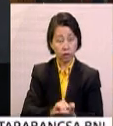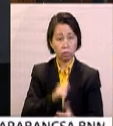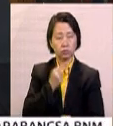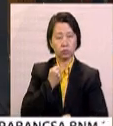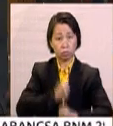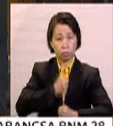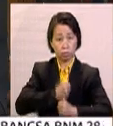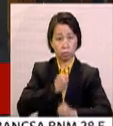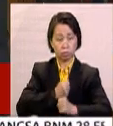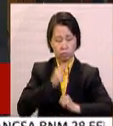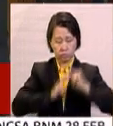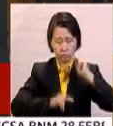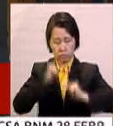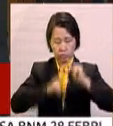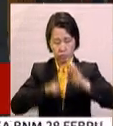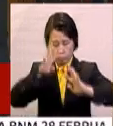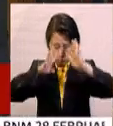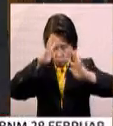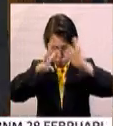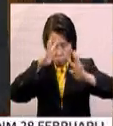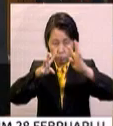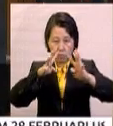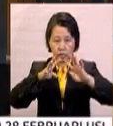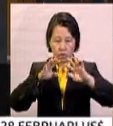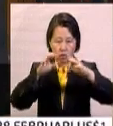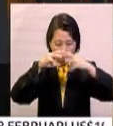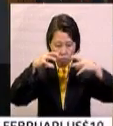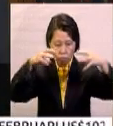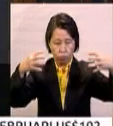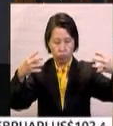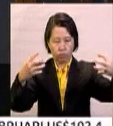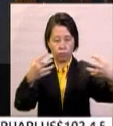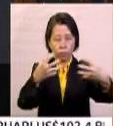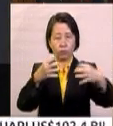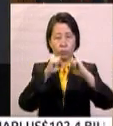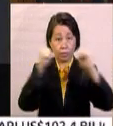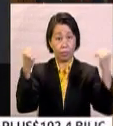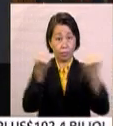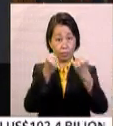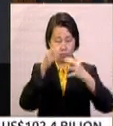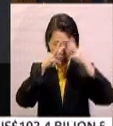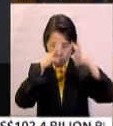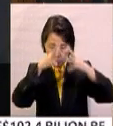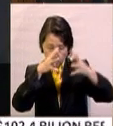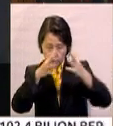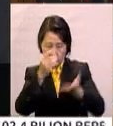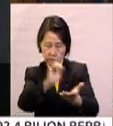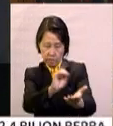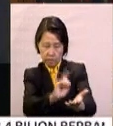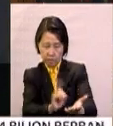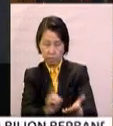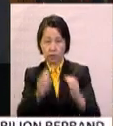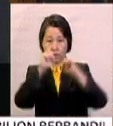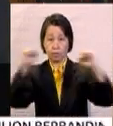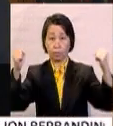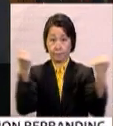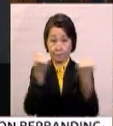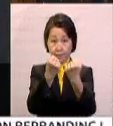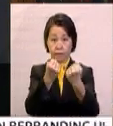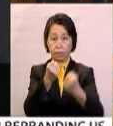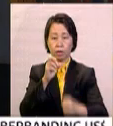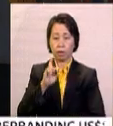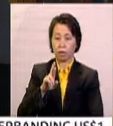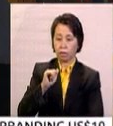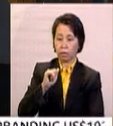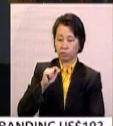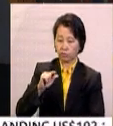kerja-kerja reka bina, reka bentuk, design akan